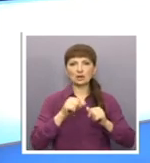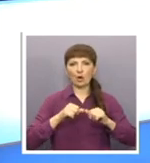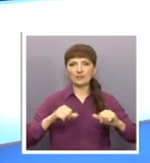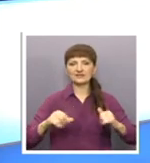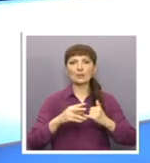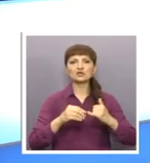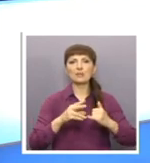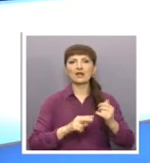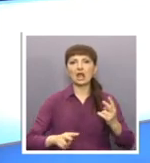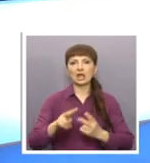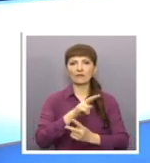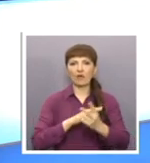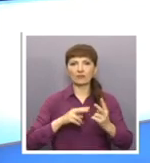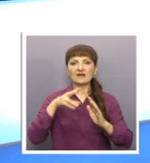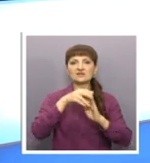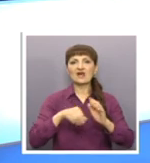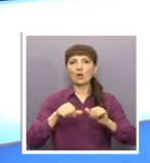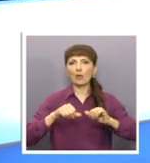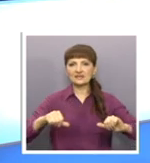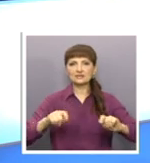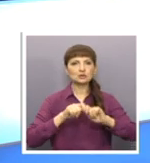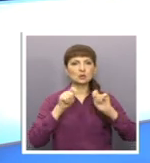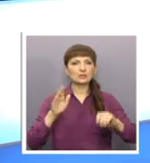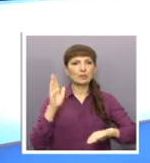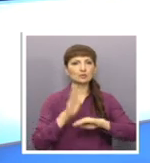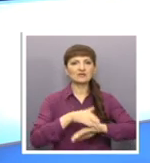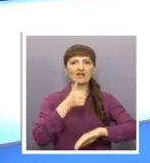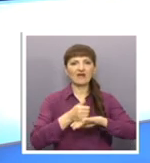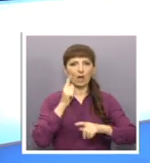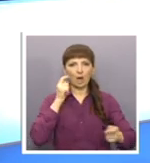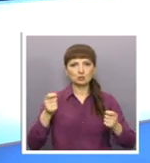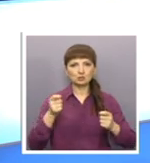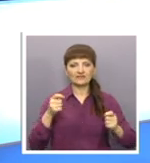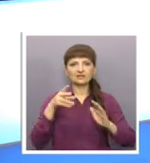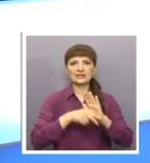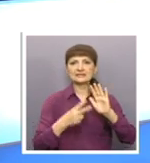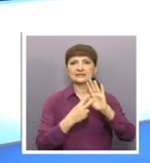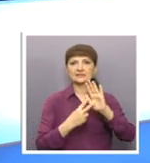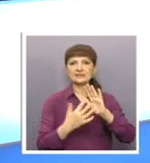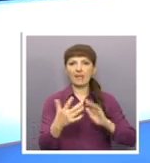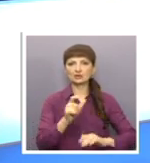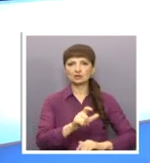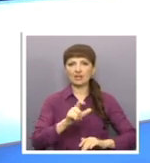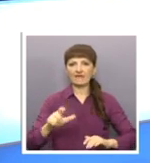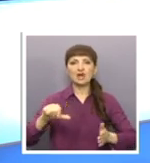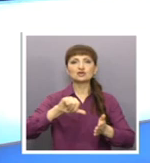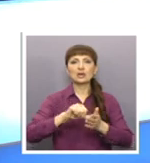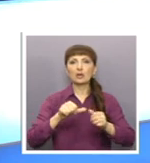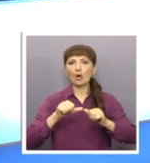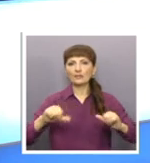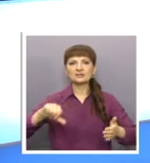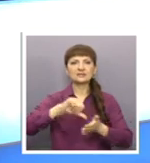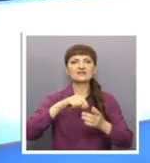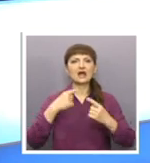по земельной реформе. В состав комиссии, созданной по поручению главы государства, вошли 75 человек. Члены комиссии,